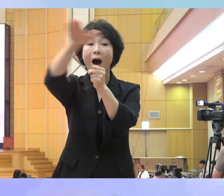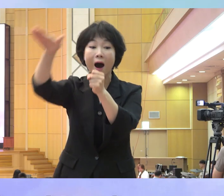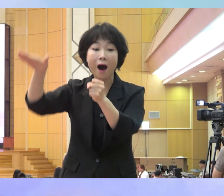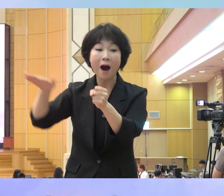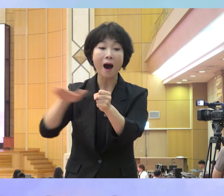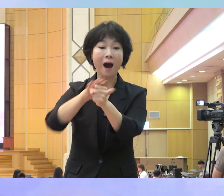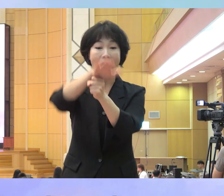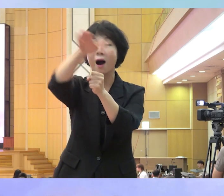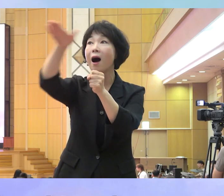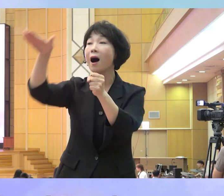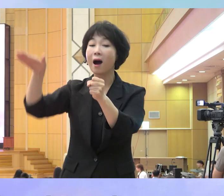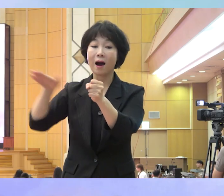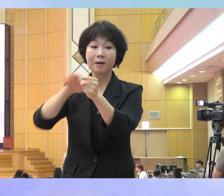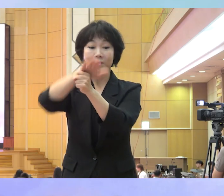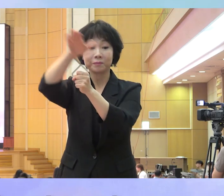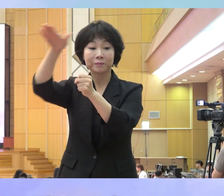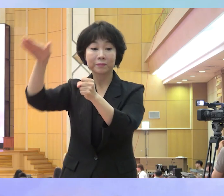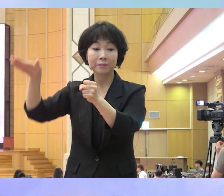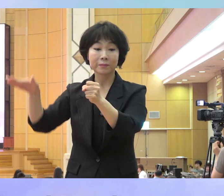사랑.